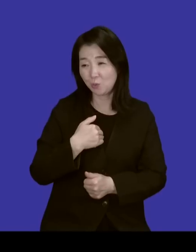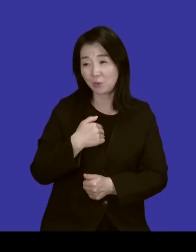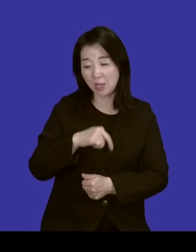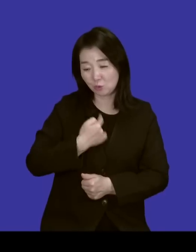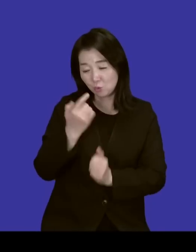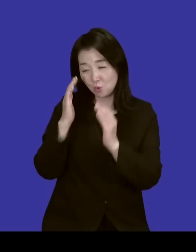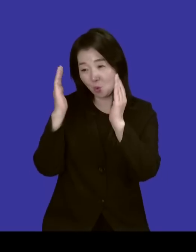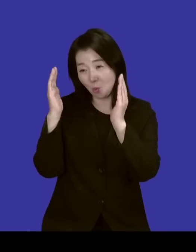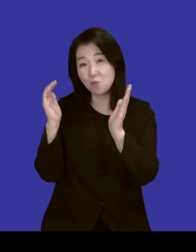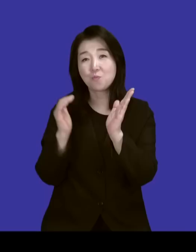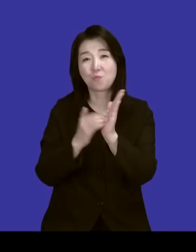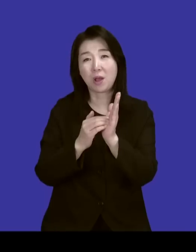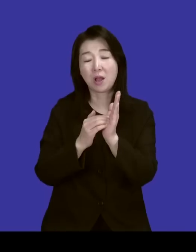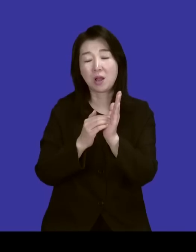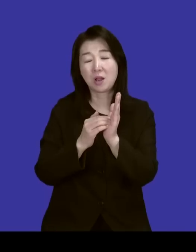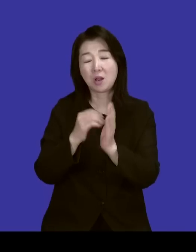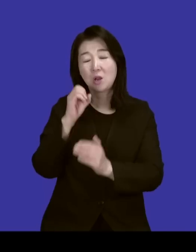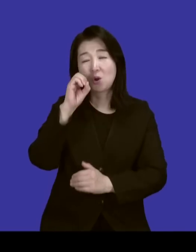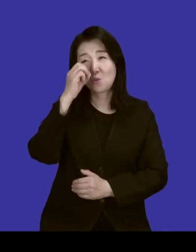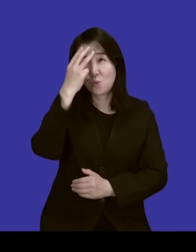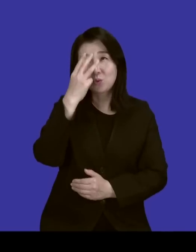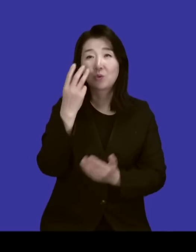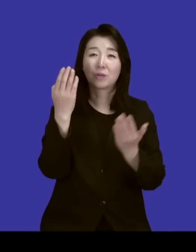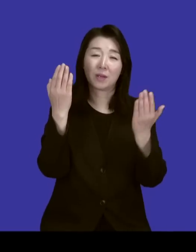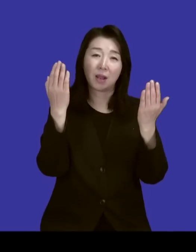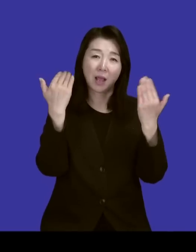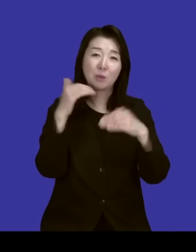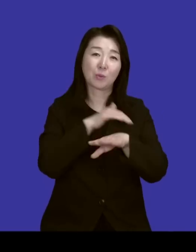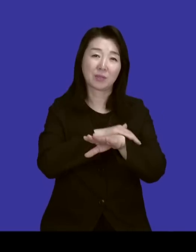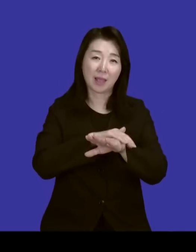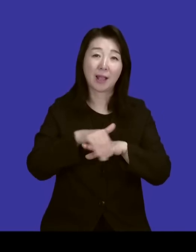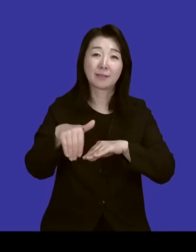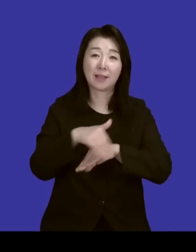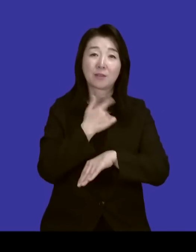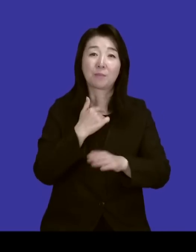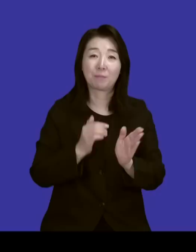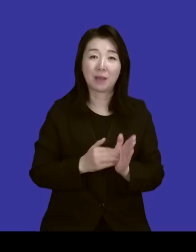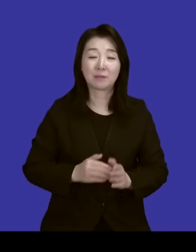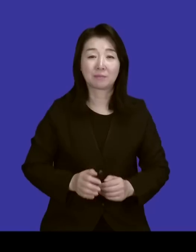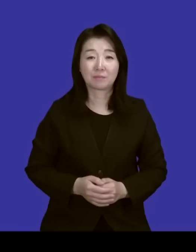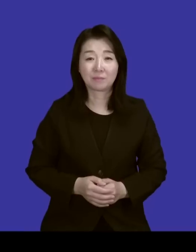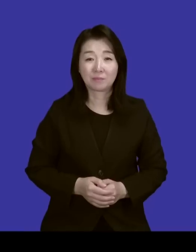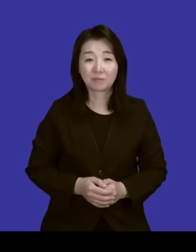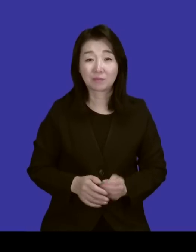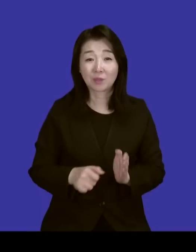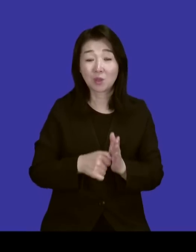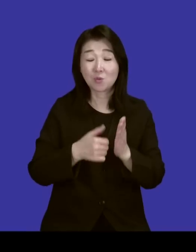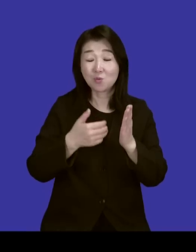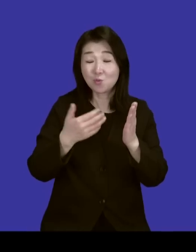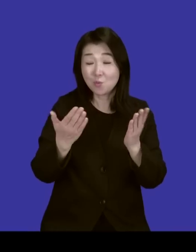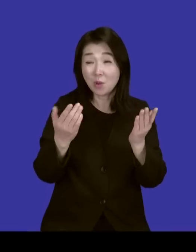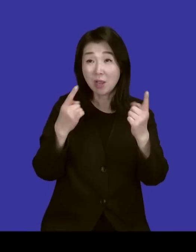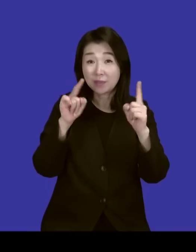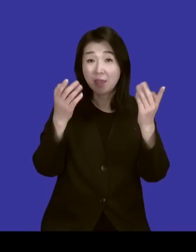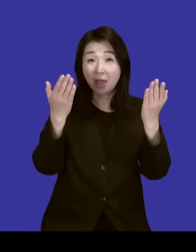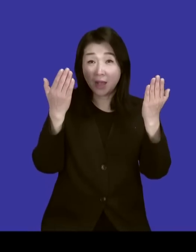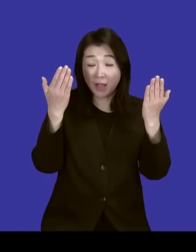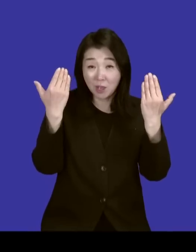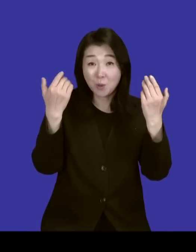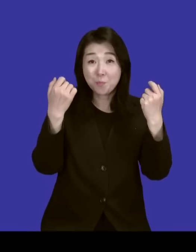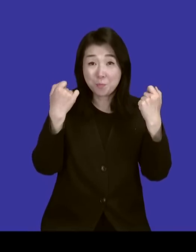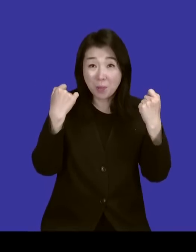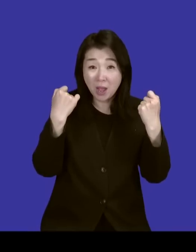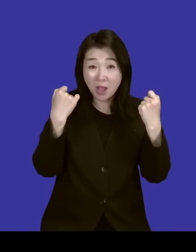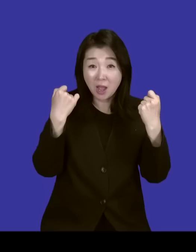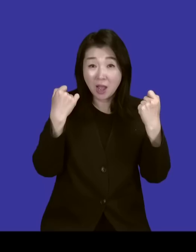하면서 고등학교 시절을 보냈죠. 예. 그러면 이제 명문 고등학교를 나오면 자연스럽게 순차적으로 명문대 이렇게 딱딱딱